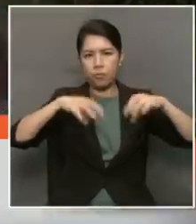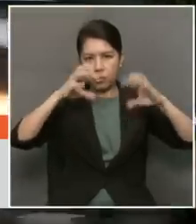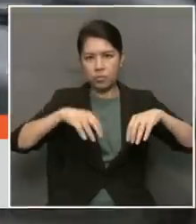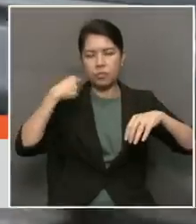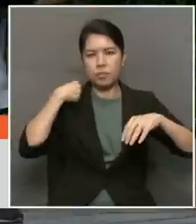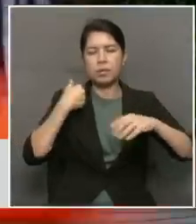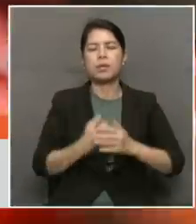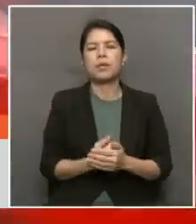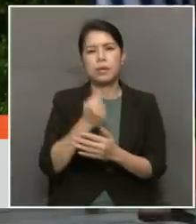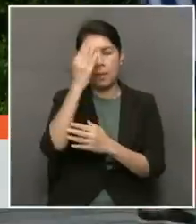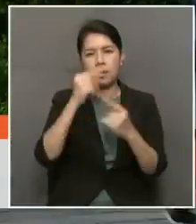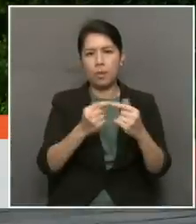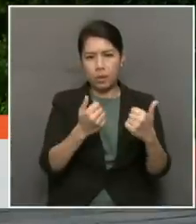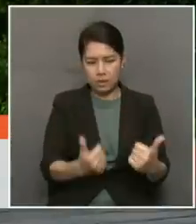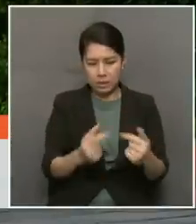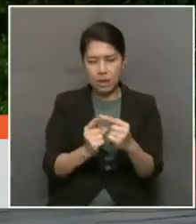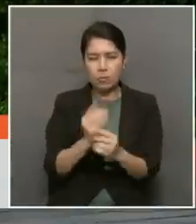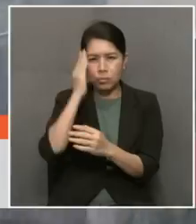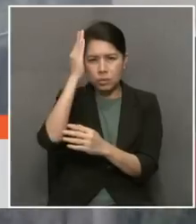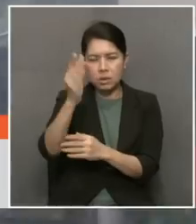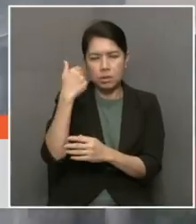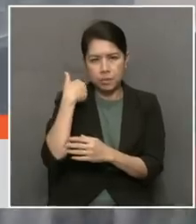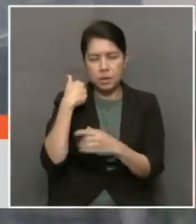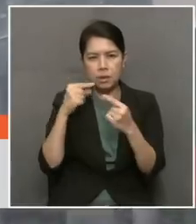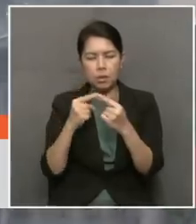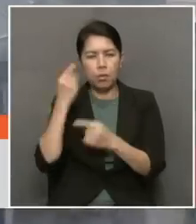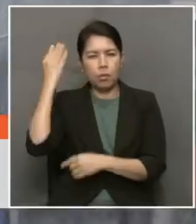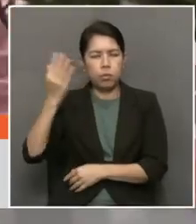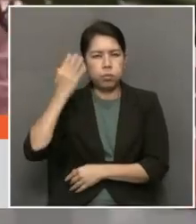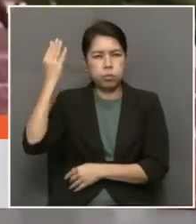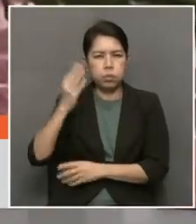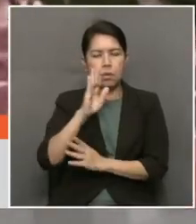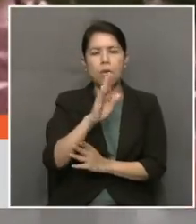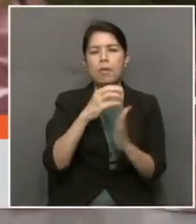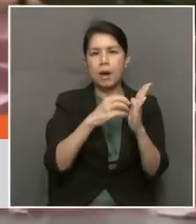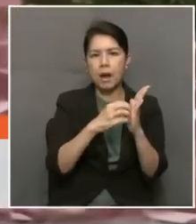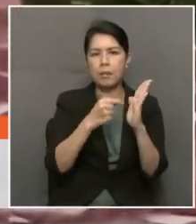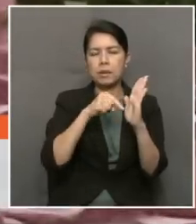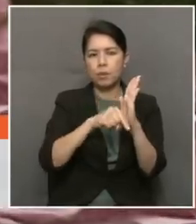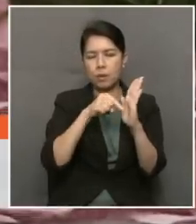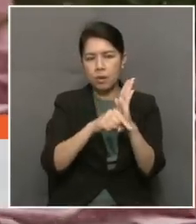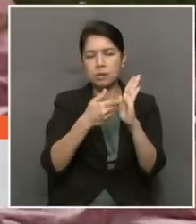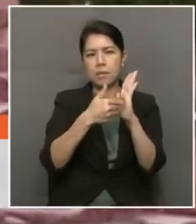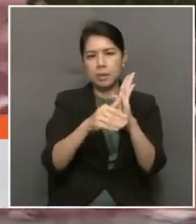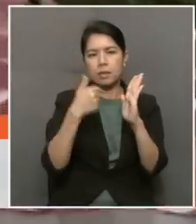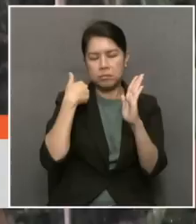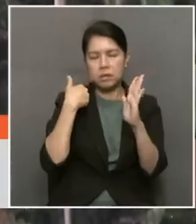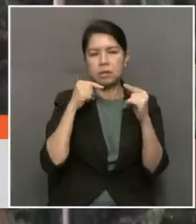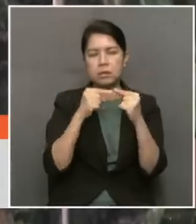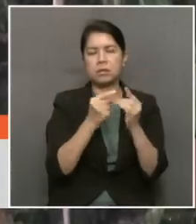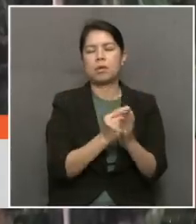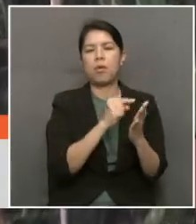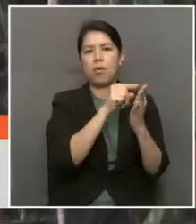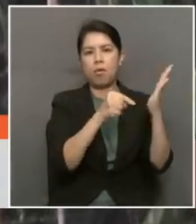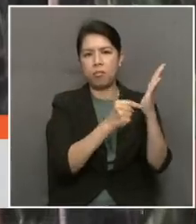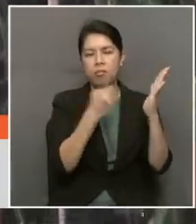ทั้งนี้เนื่องจากวันนี้และวันพรุ่งนี้จะยังคงมีร่องมรสุมพาดผ่าภาคกลางภาคตะวันออกเฉียงเหนือตอนล่างและภาคตะวันออกเข้า